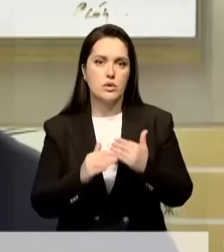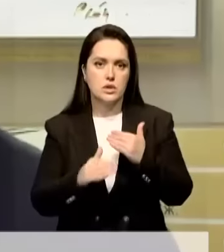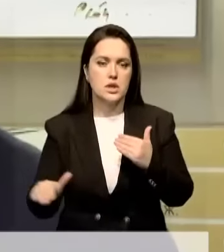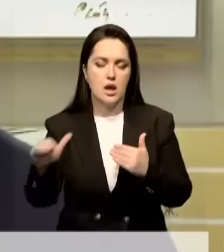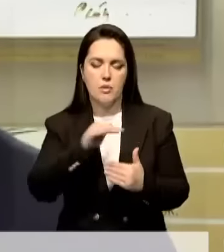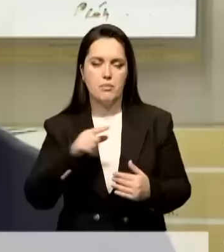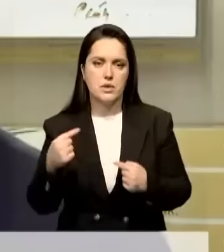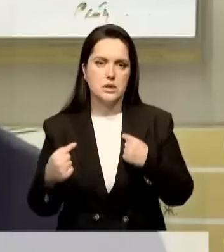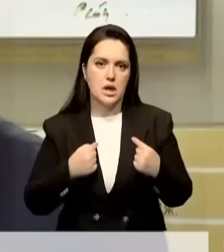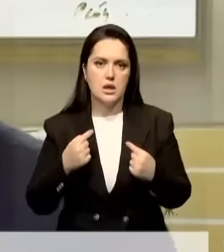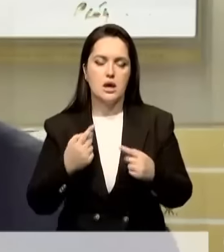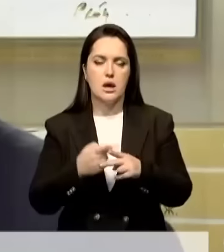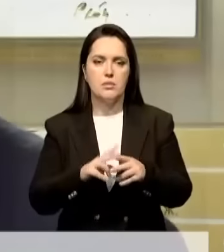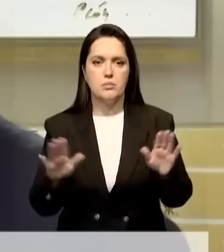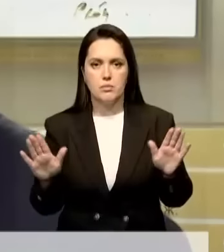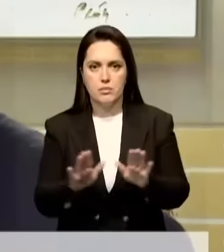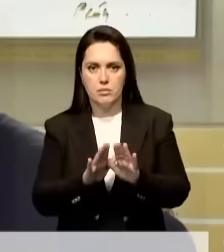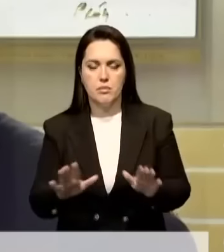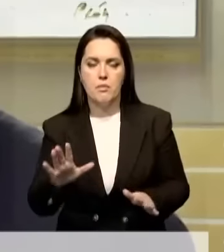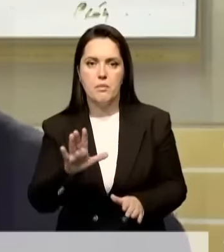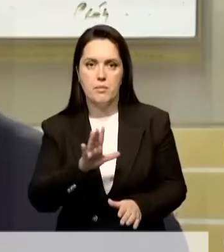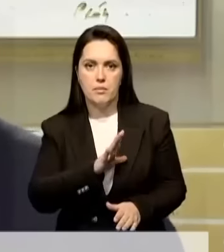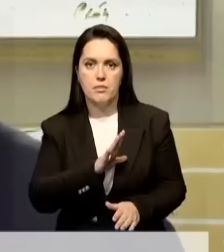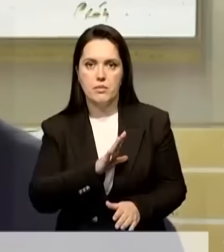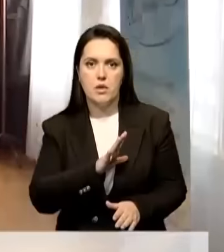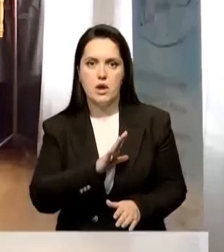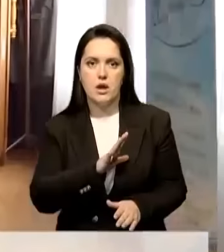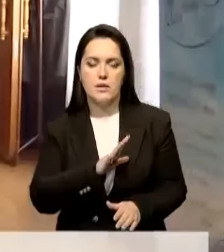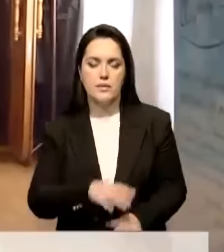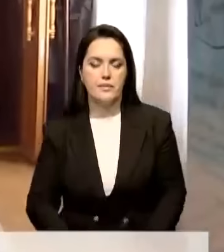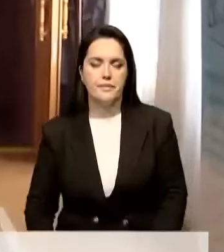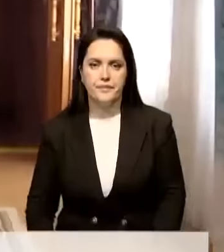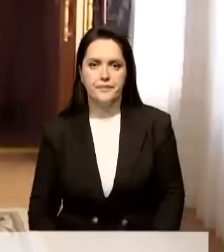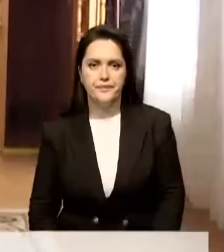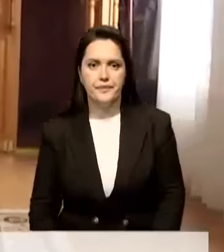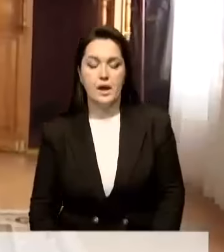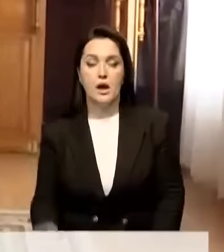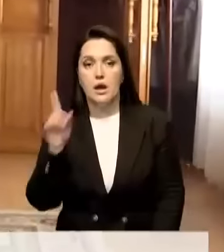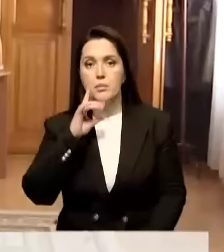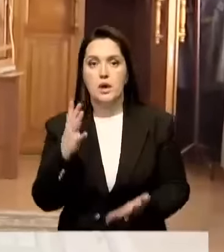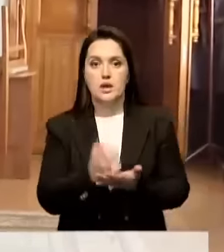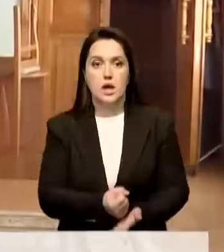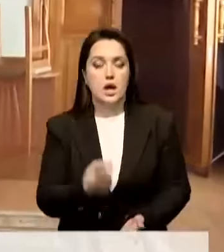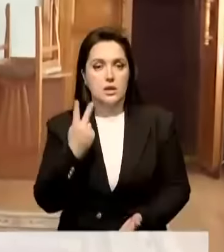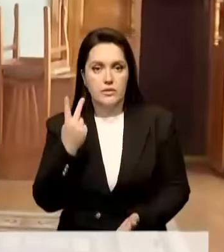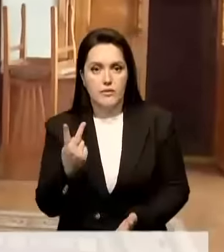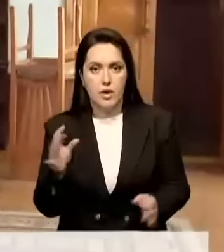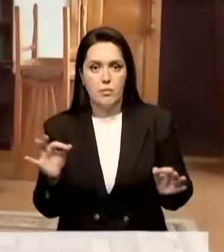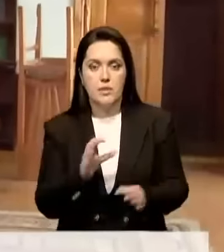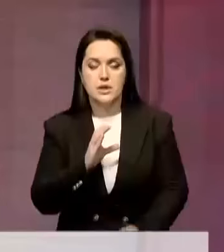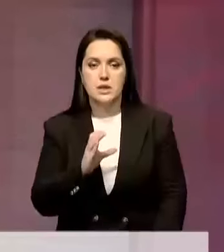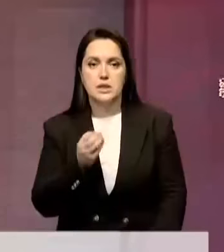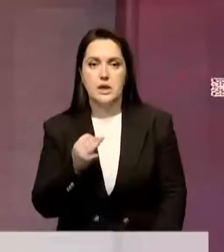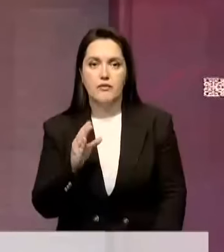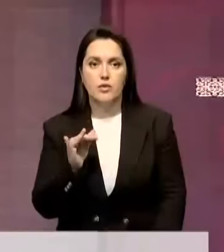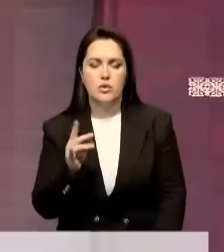страданием исполняет этот кюй. Он совершенно такой философский. Пока найдено только два кюя Сакена Сейфуллина. Однако их